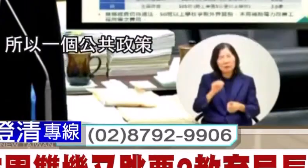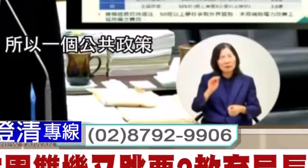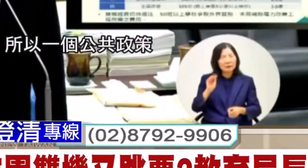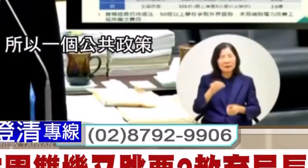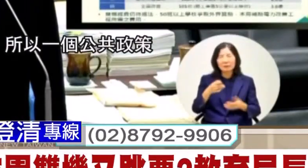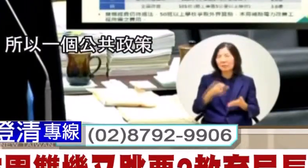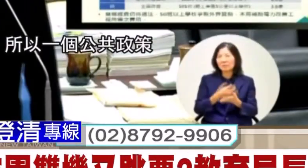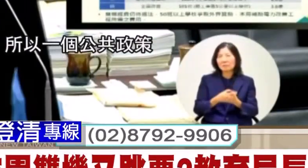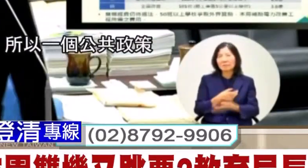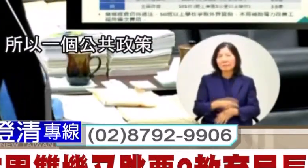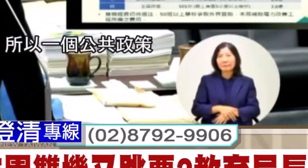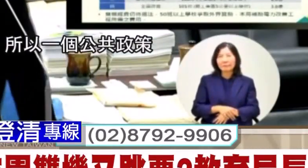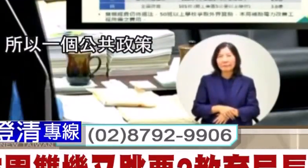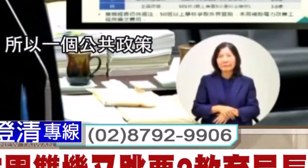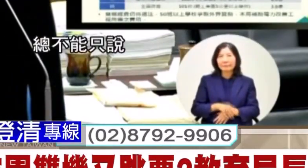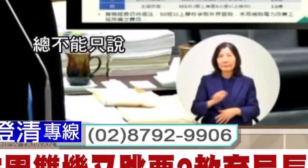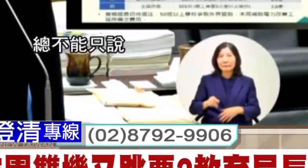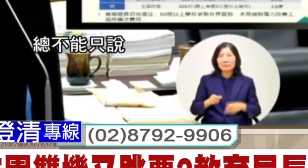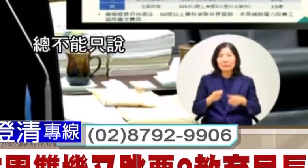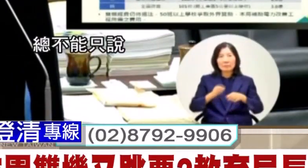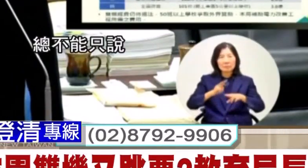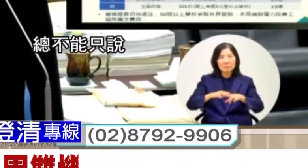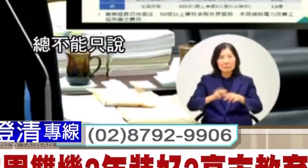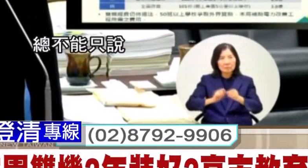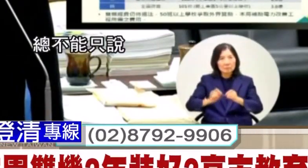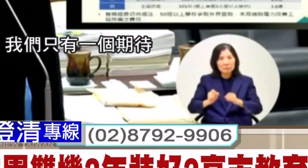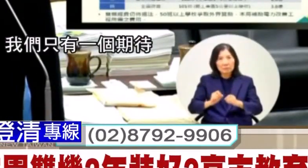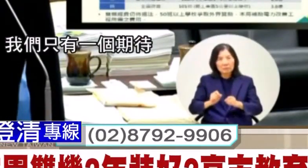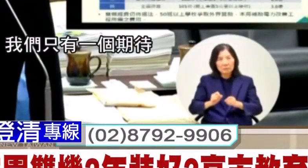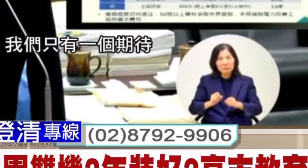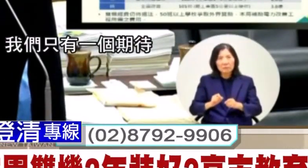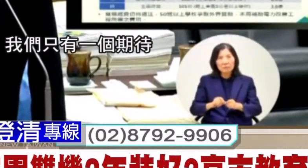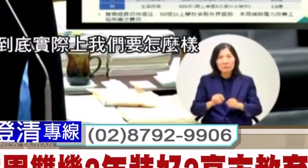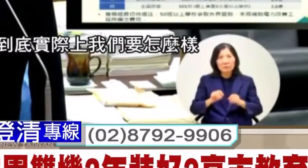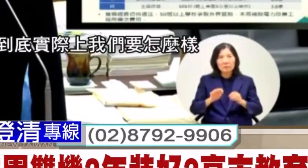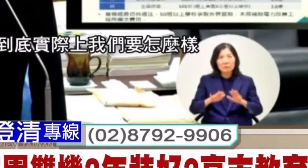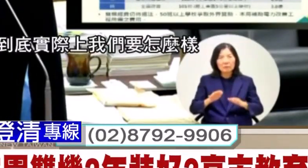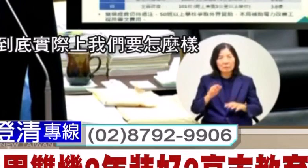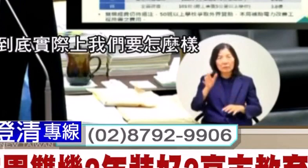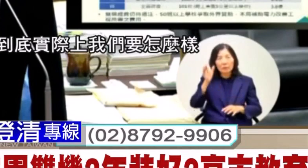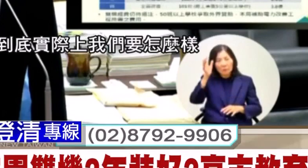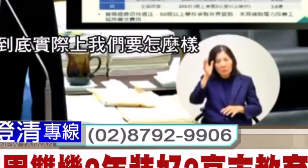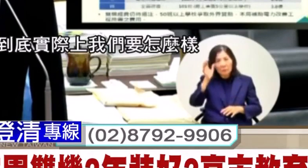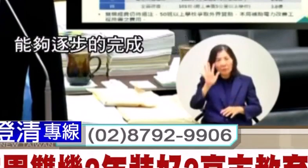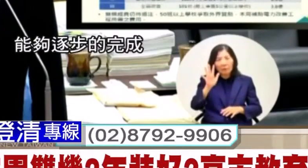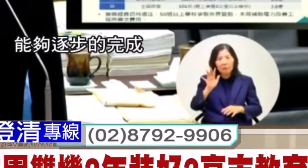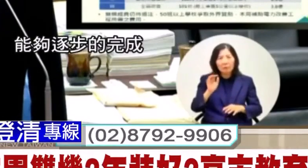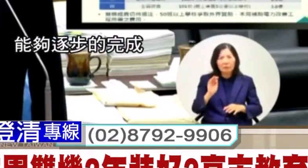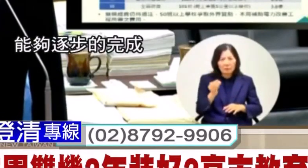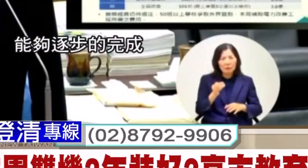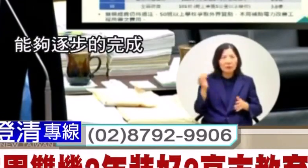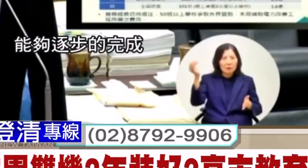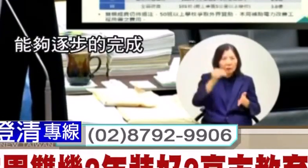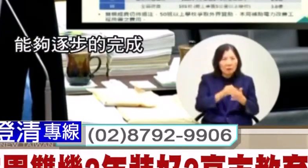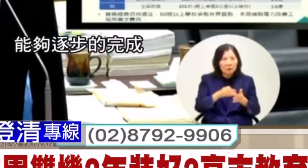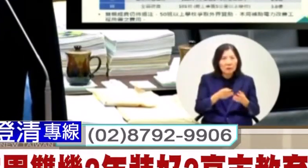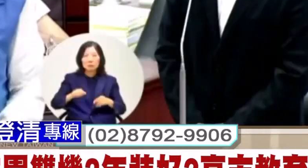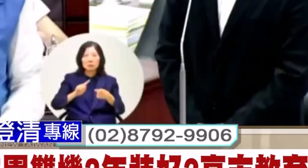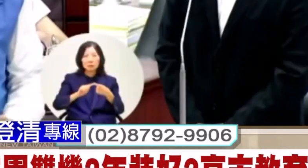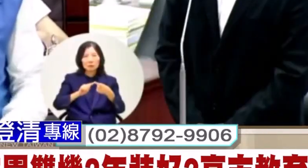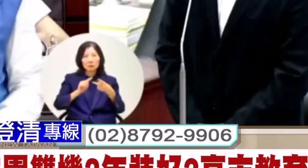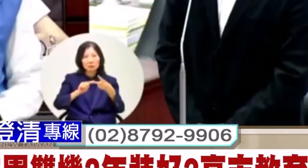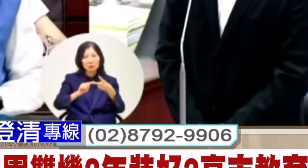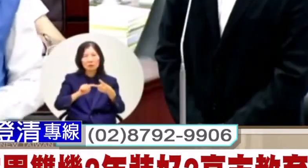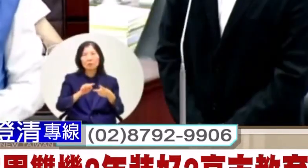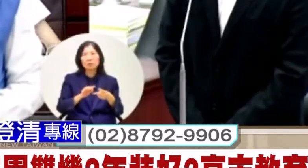你可能就只能周末或暑假做。 哦， 一个教室可能就做一个周末，就做一两间。那有十几间教室，你整个周末或暑